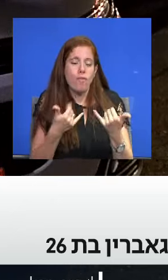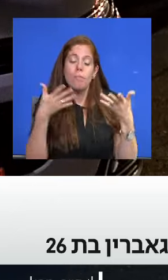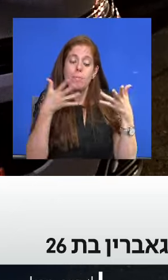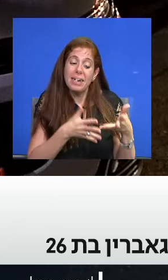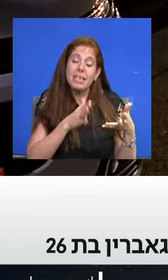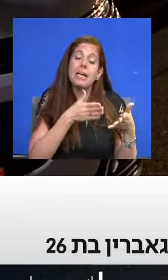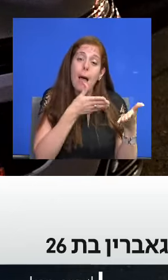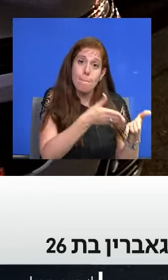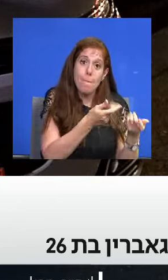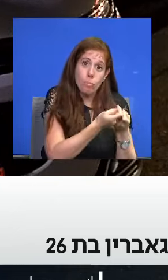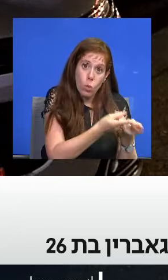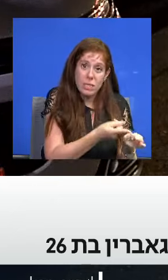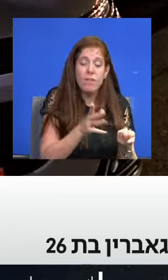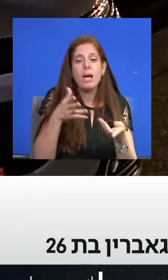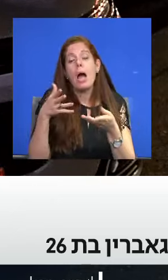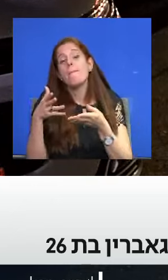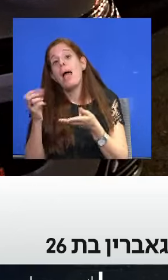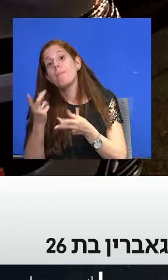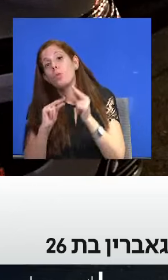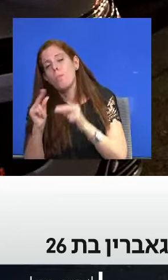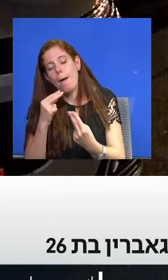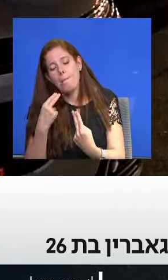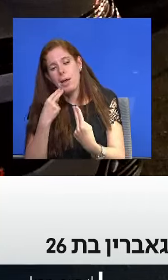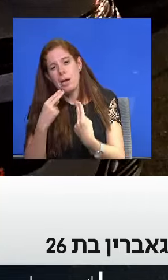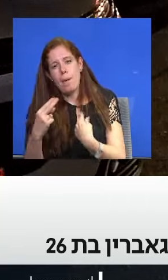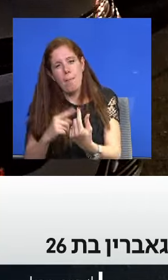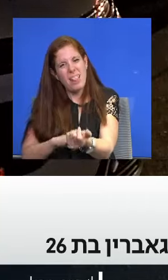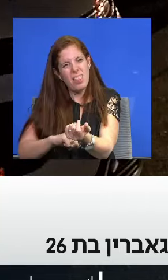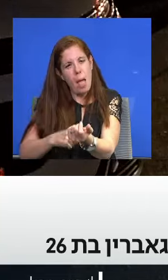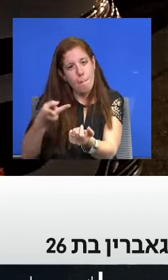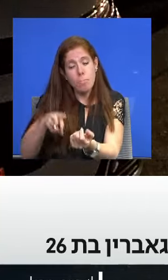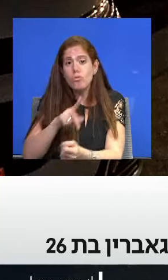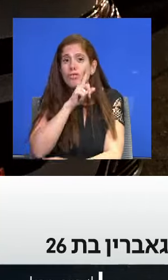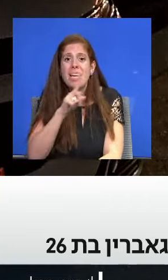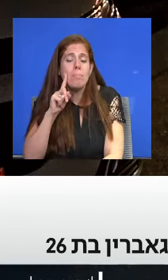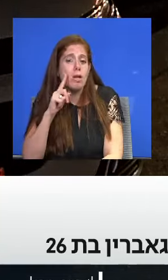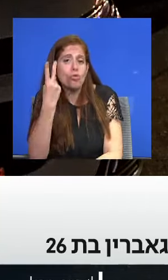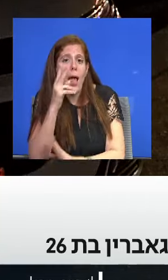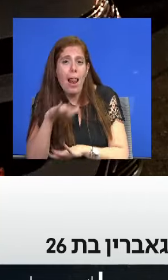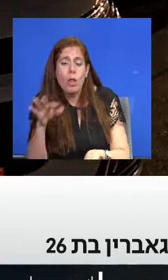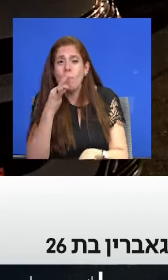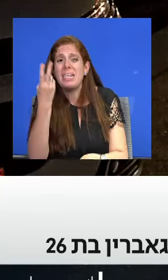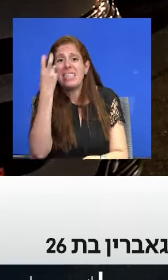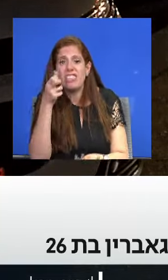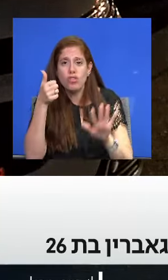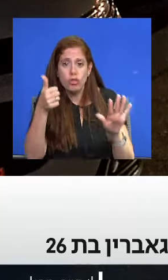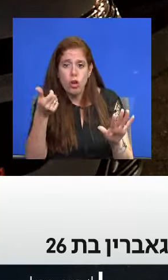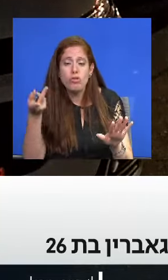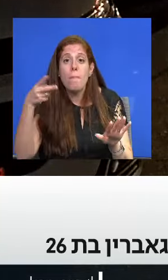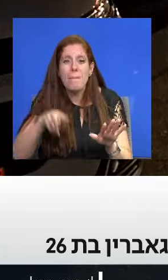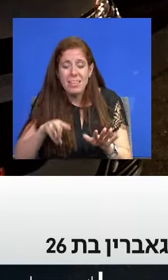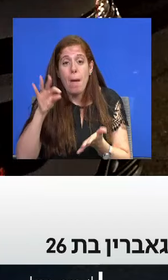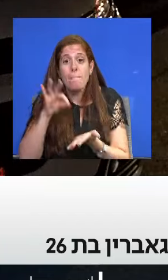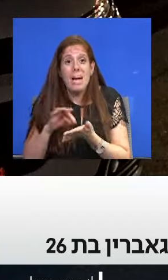הזה וגם במישור האם מדובר בנקמת דם, שאם לשתי ילדות בת 26 מוצאת את מותה ברגע שהיא באה